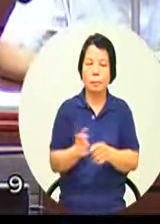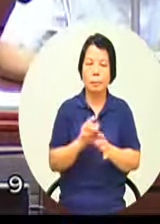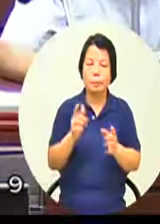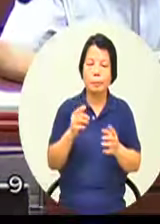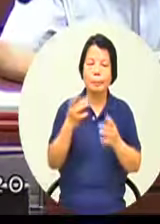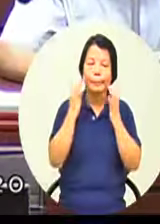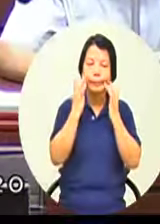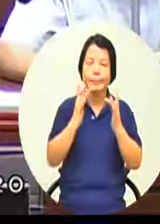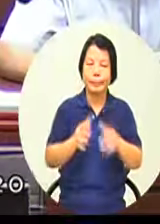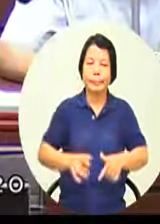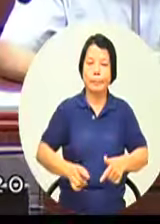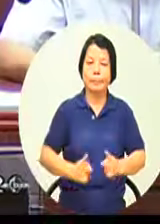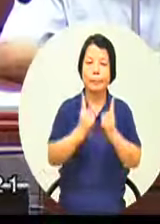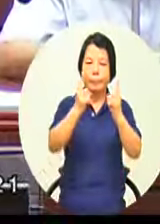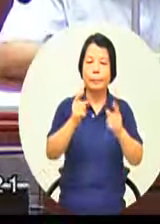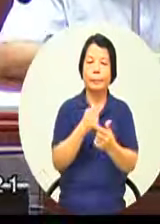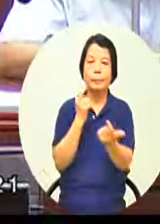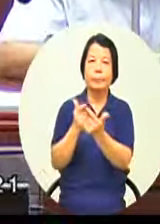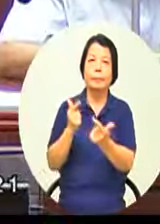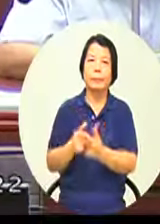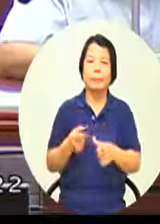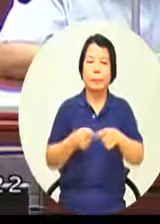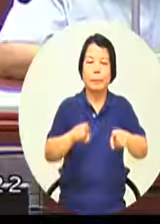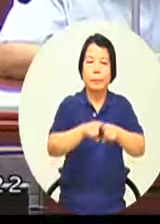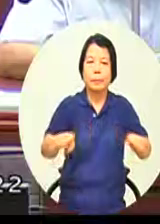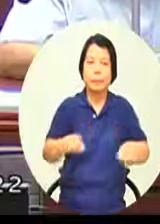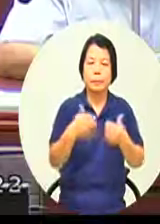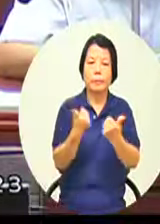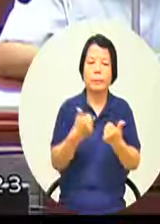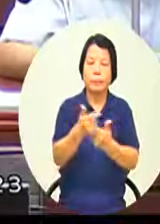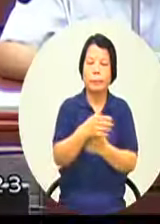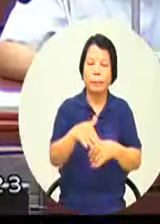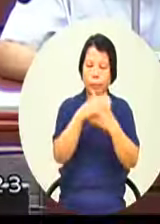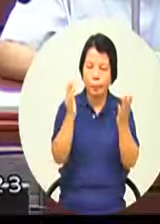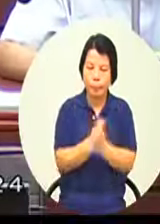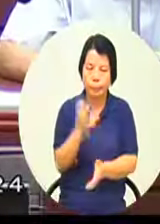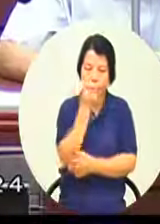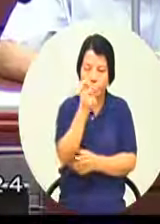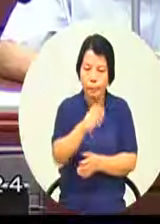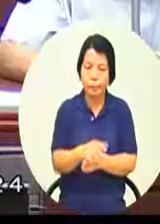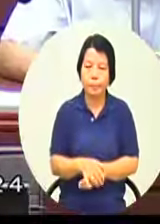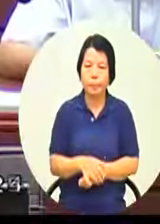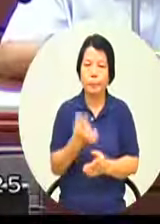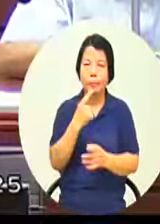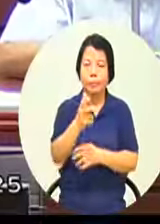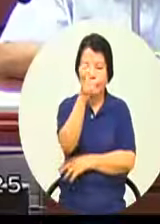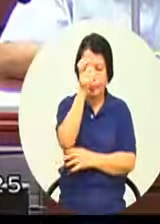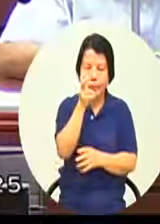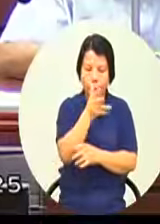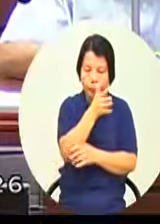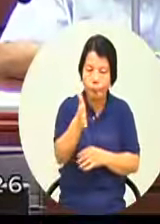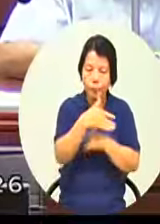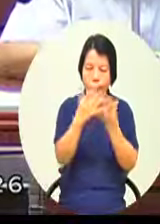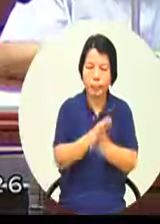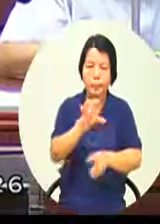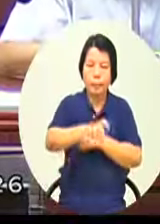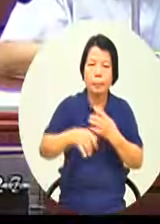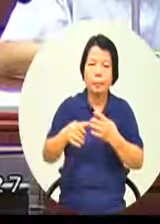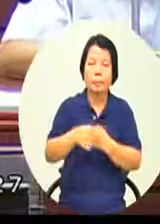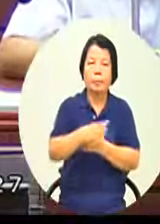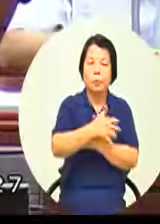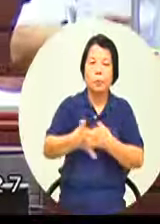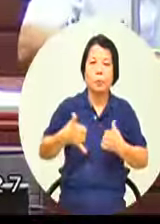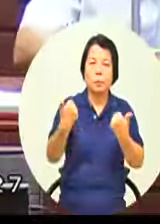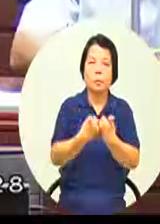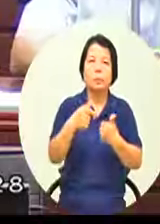动，因为配合公平会的整个一个查询了哈，还有检调单位的查询，那么农委会跟地方呢，